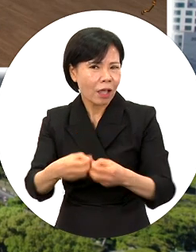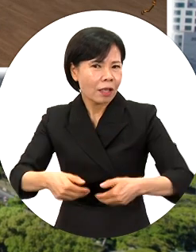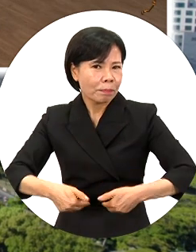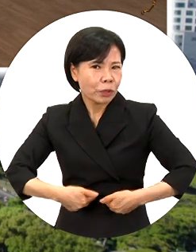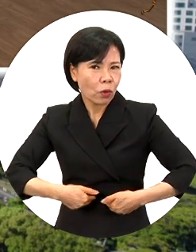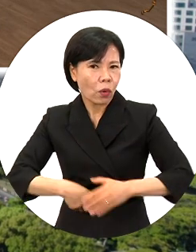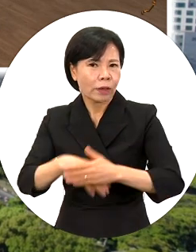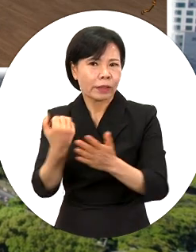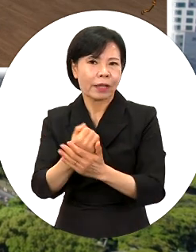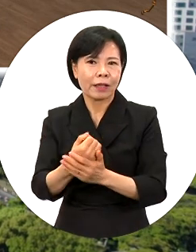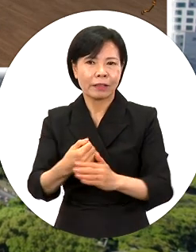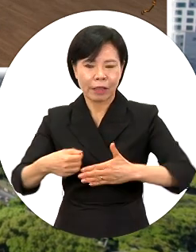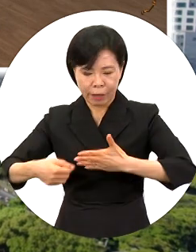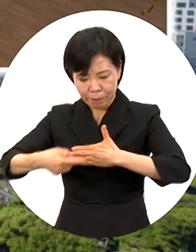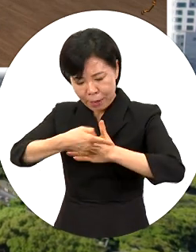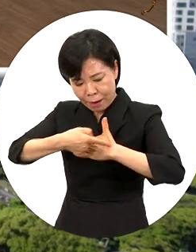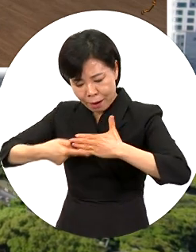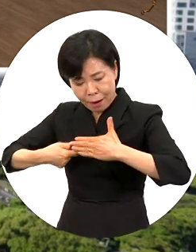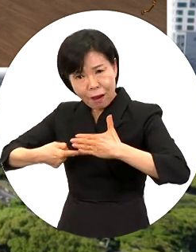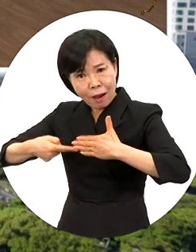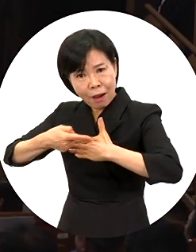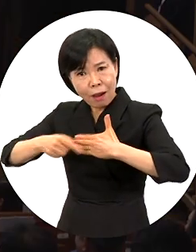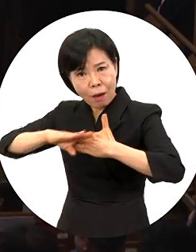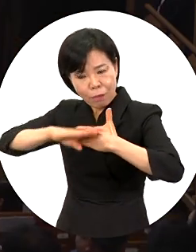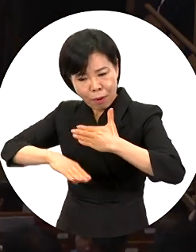제주형 기초자치단체 설치를 추진 중인데요.